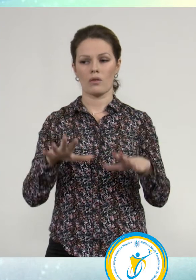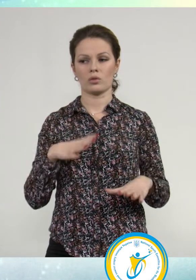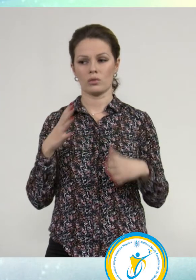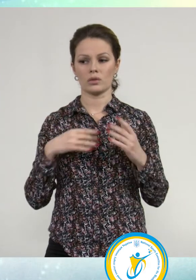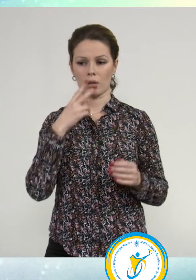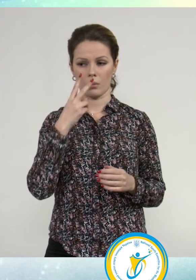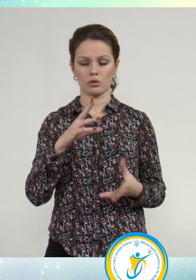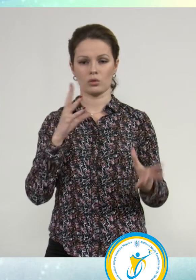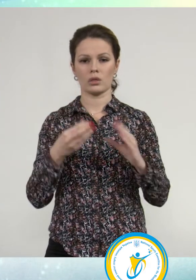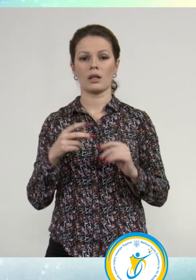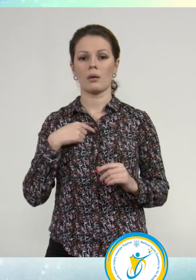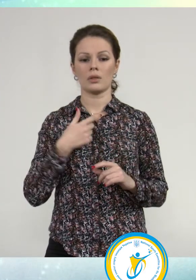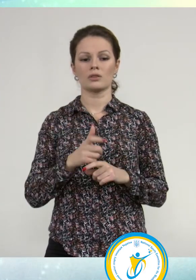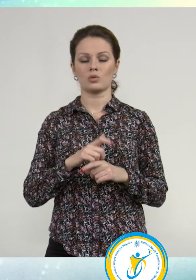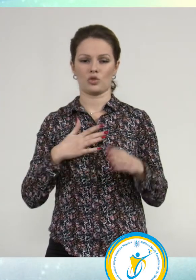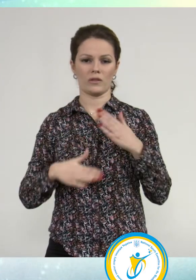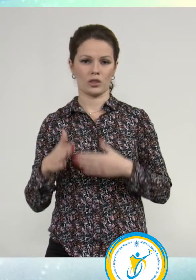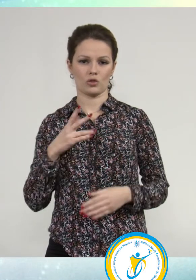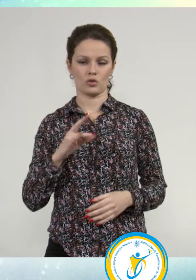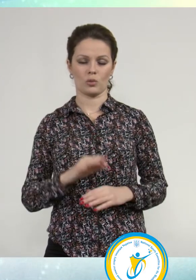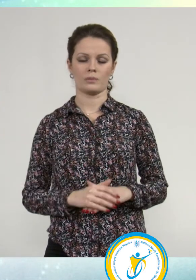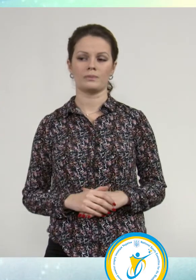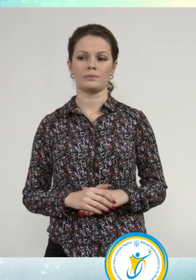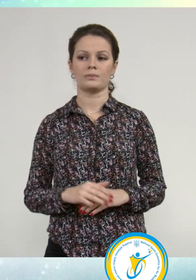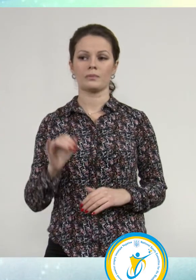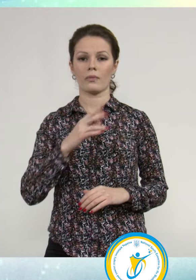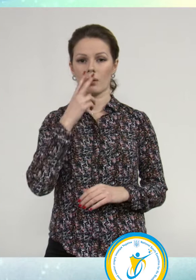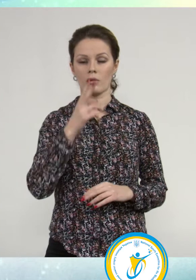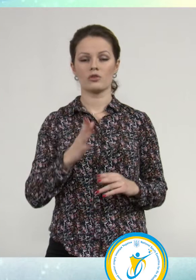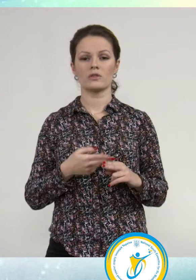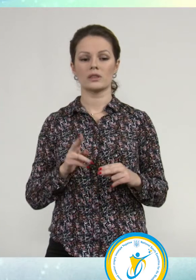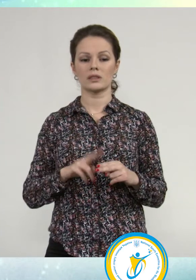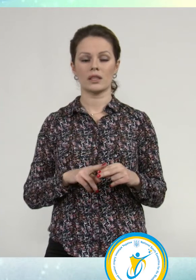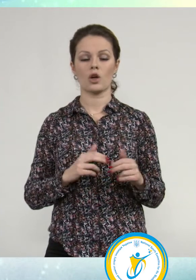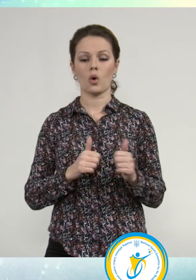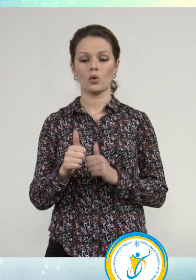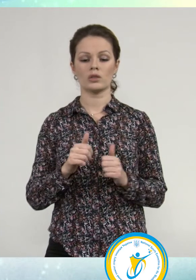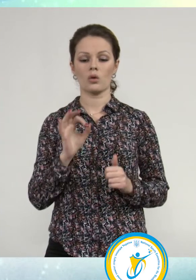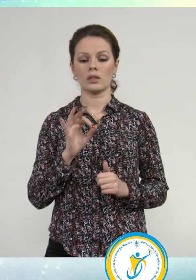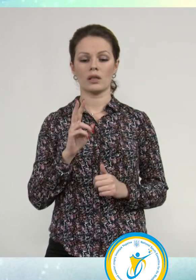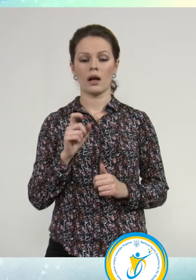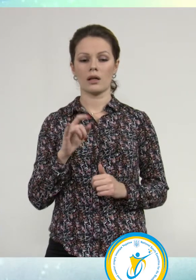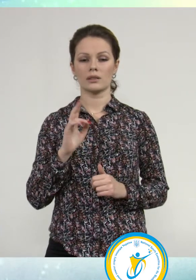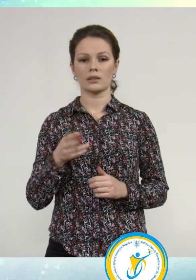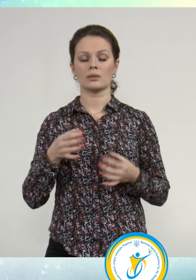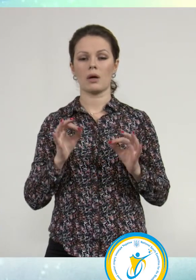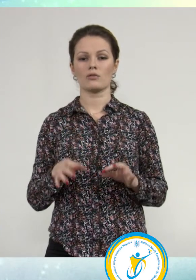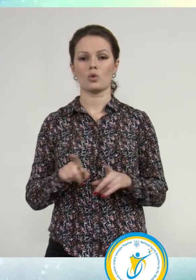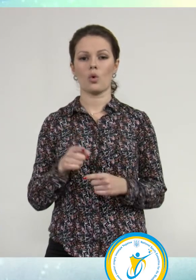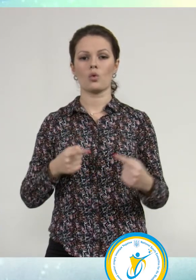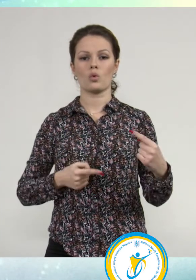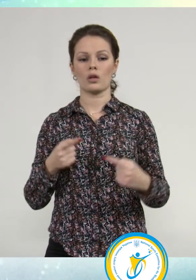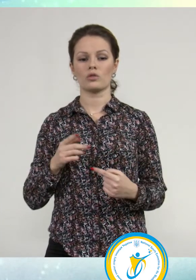втішно. Насправді. Ну і от бачите, в цій гонці Олександр Казік справжню таку конкуренцію Віталію Лук'яненку,